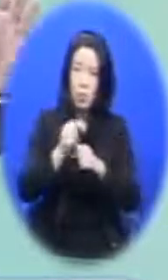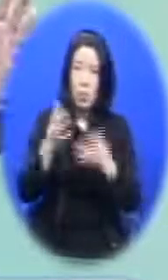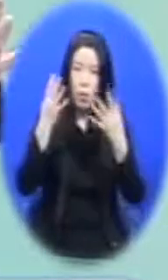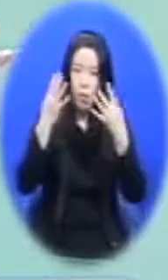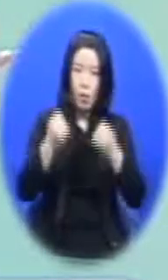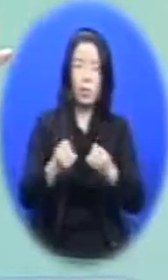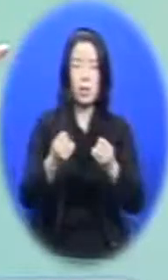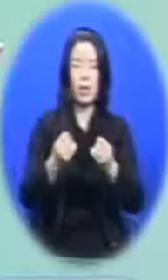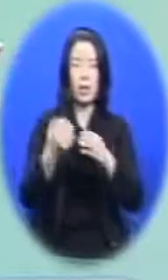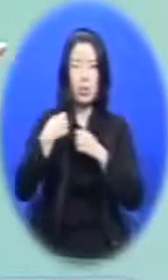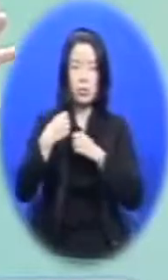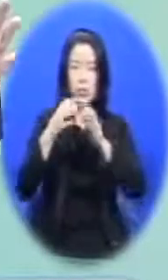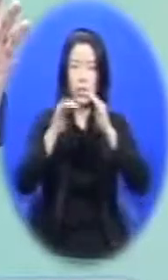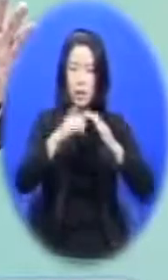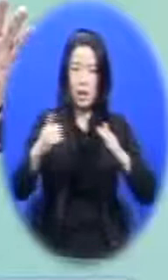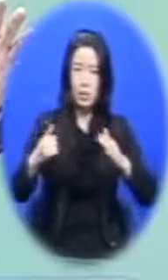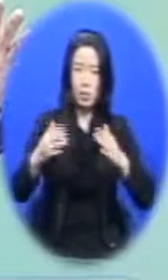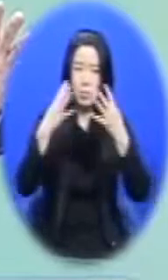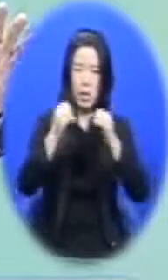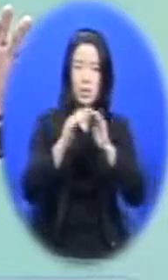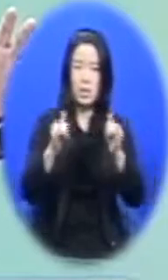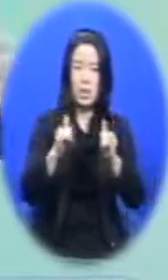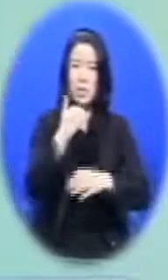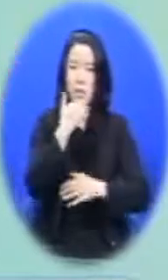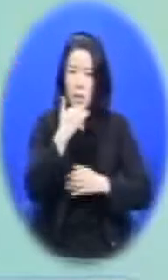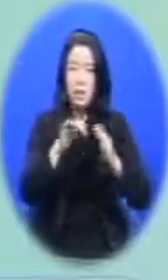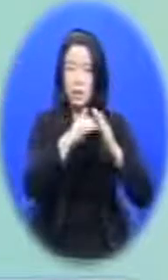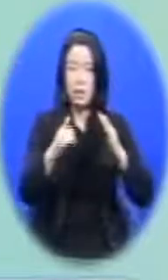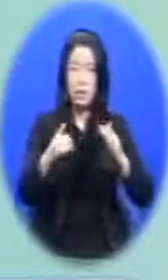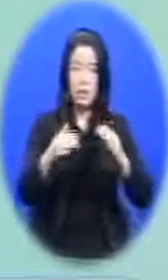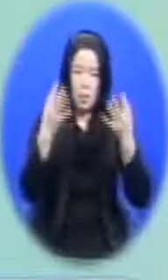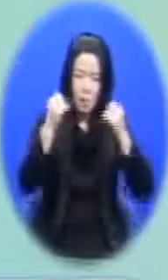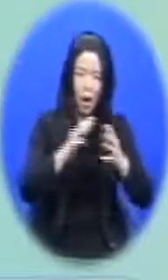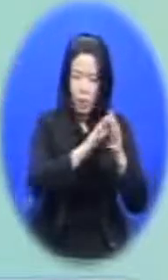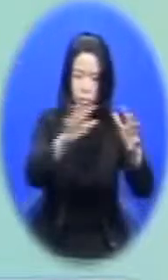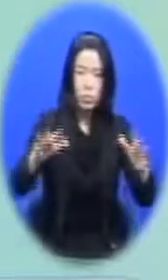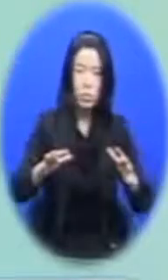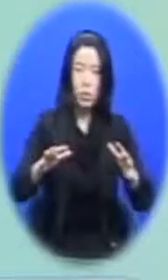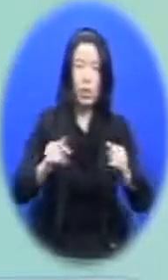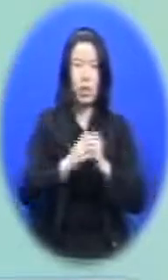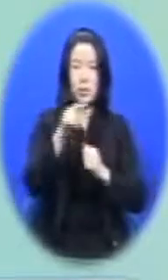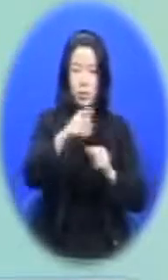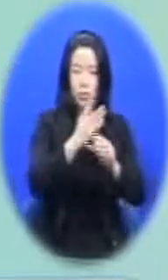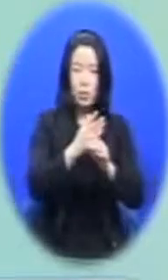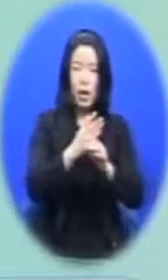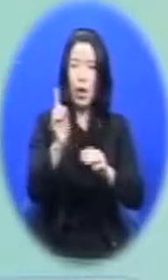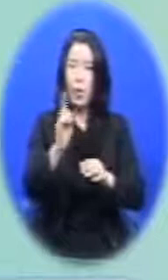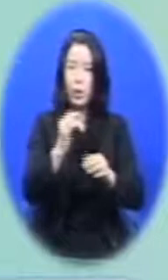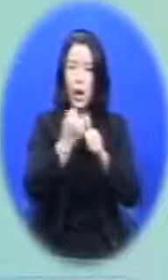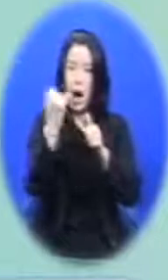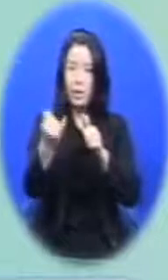얼마나 많은 사람들이 항구에 나와서 기다리는지 저 중에서 어떻게 아내를 찾을까. 아내와 약속을